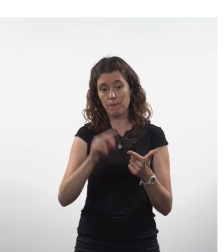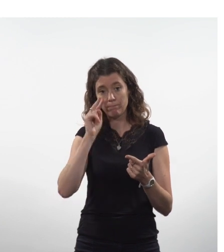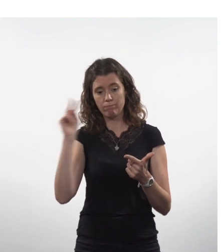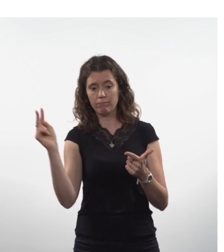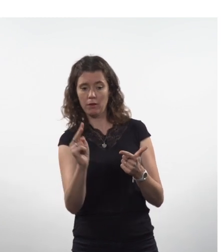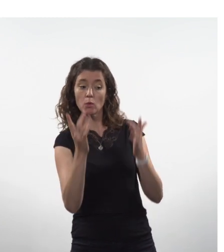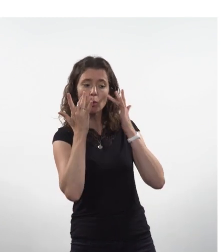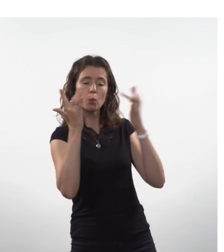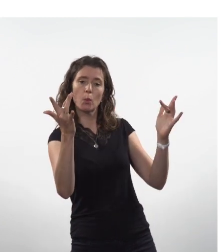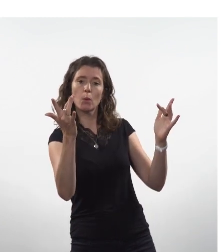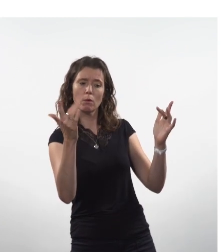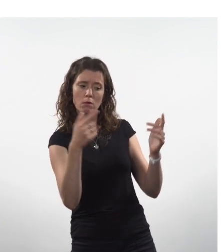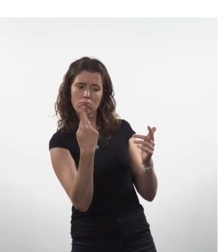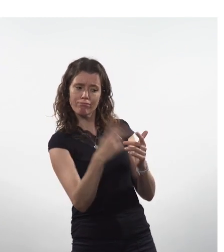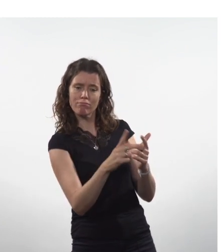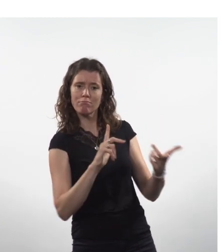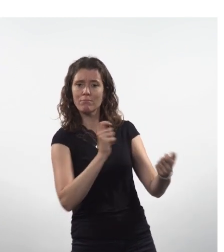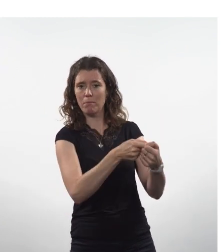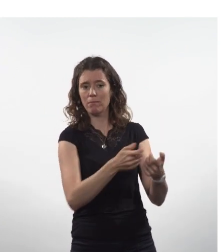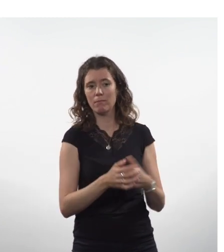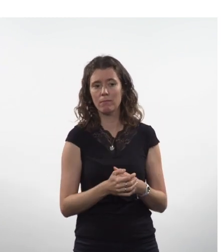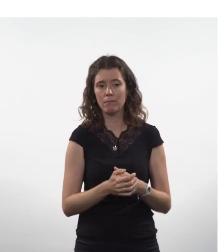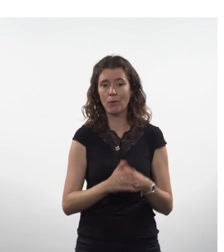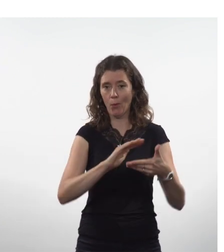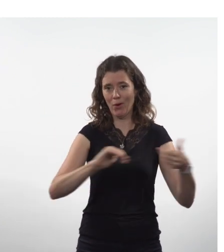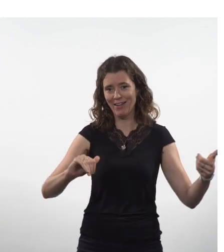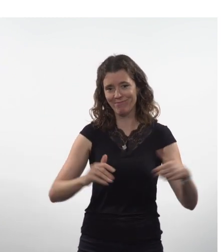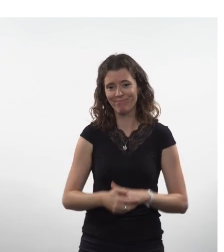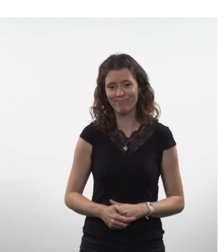compte culturelle de ce que vivent les sourds. Je te passe la parole.